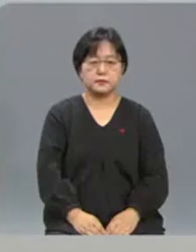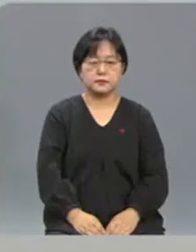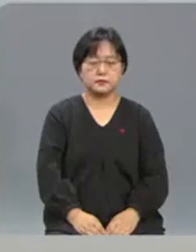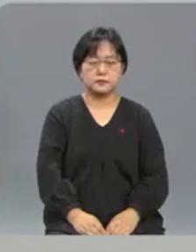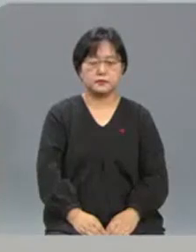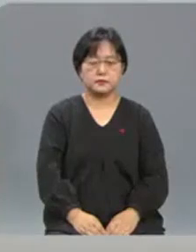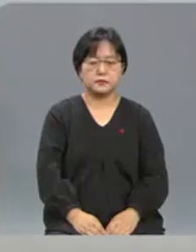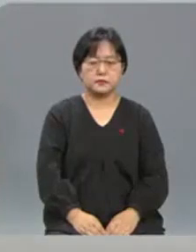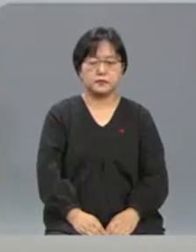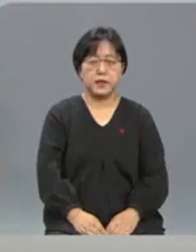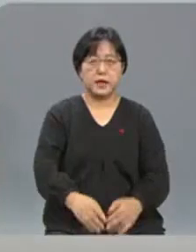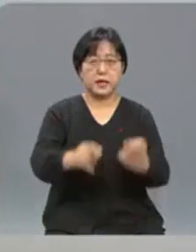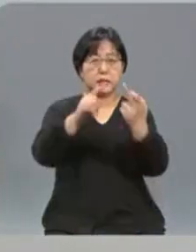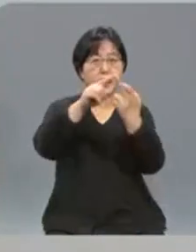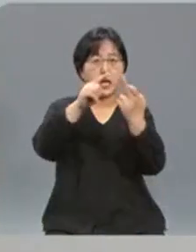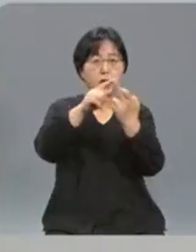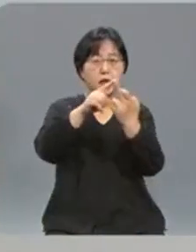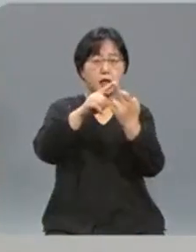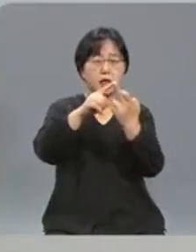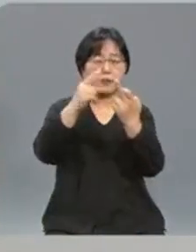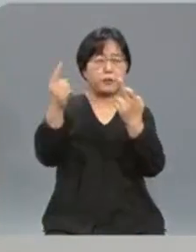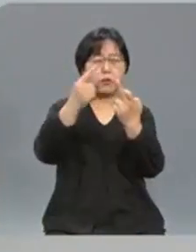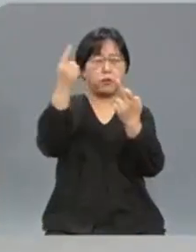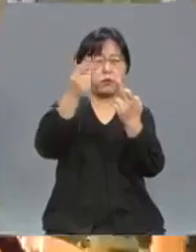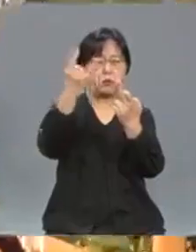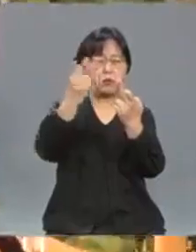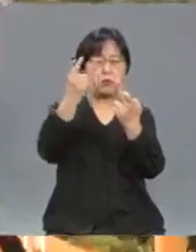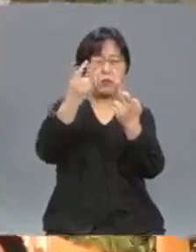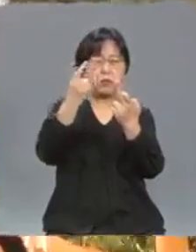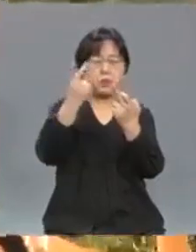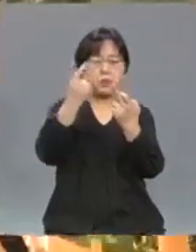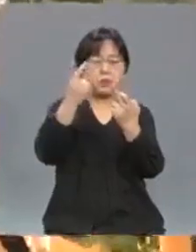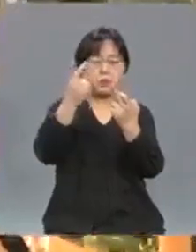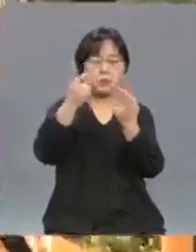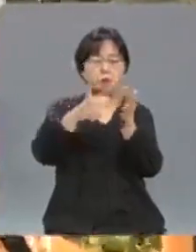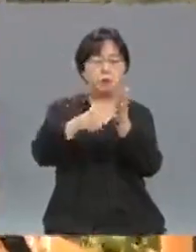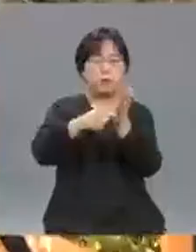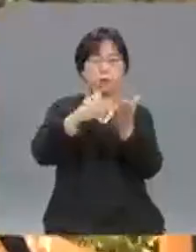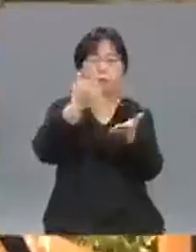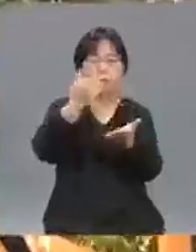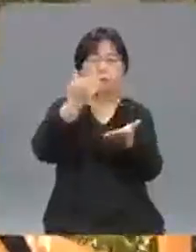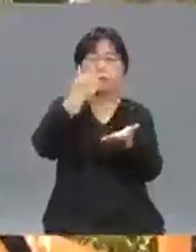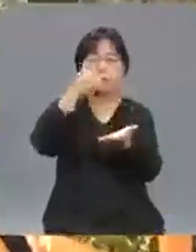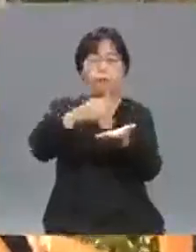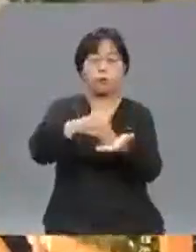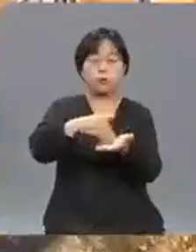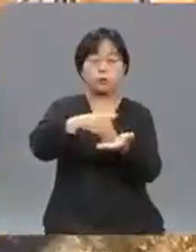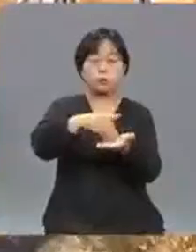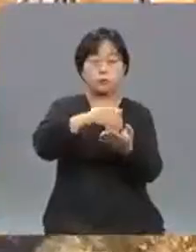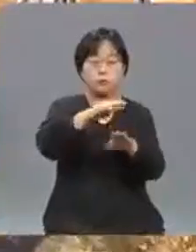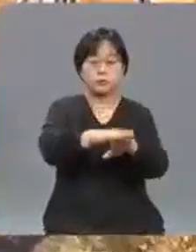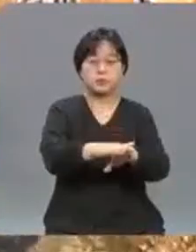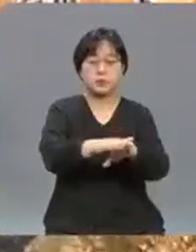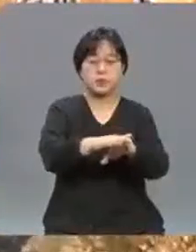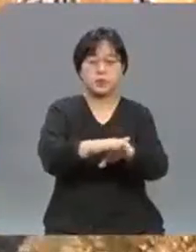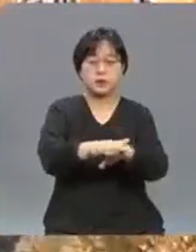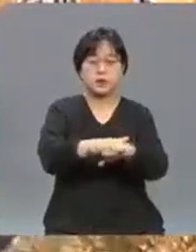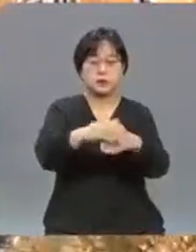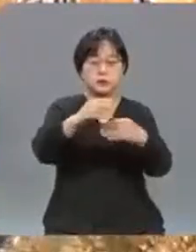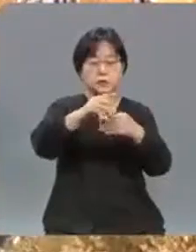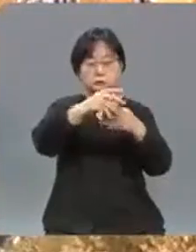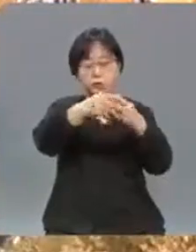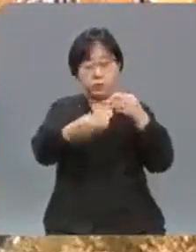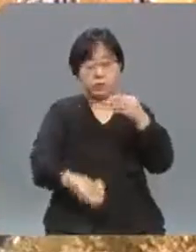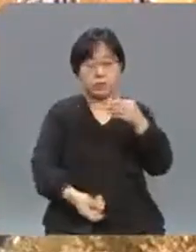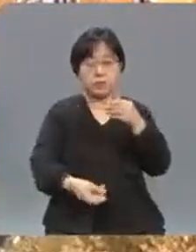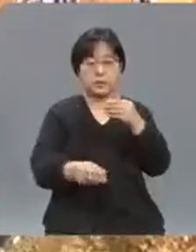주재했습니다 산정상으로 접근한 헬기 코운 물건을 바위 위에 내려놓습니다 포장된 천을